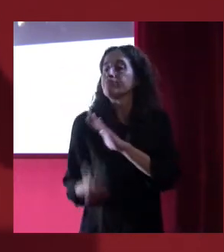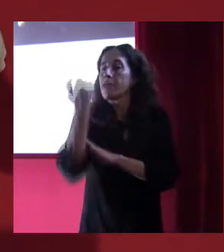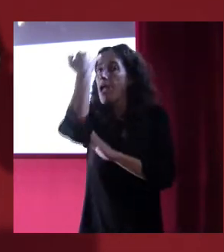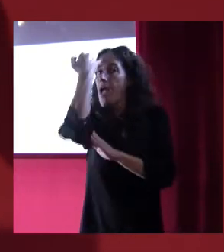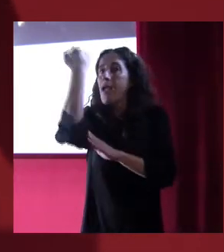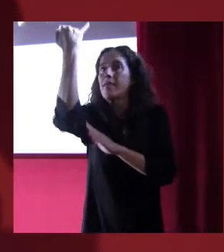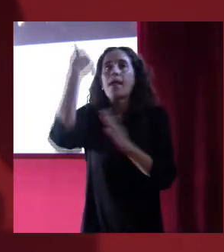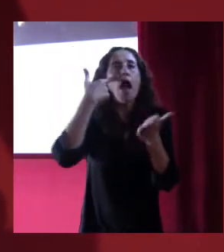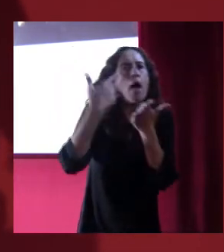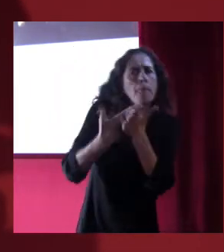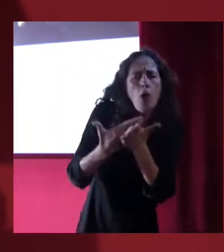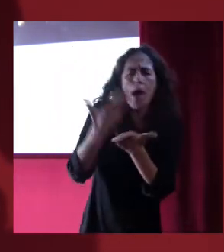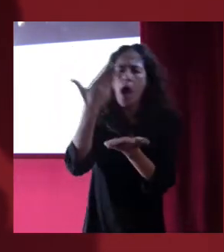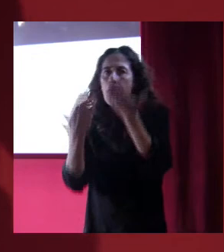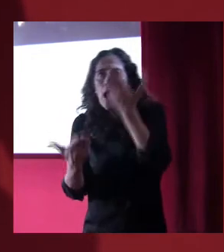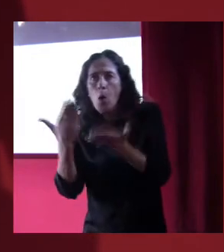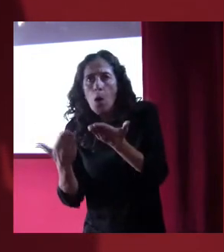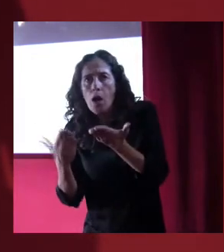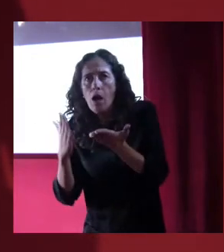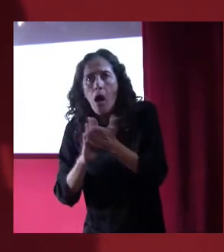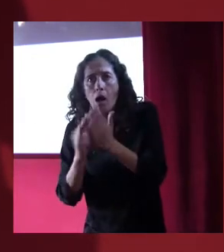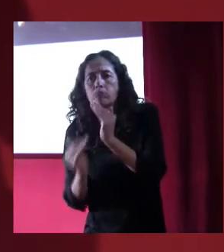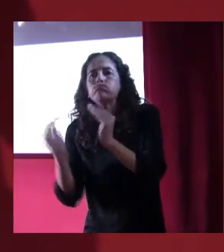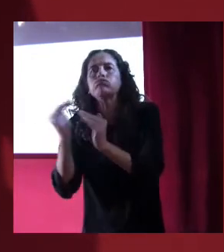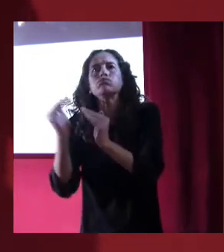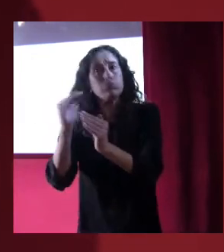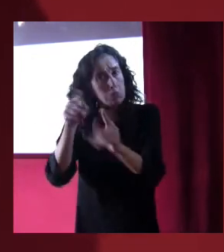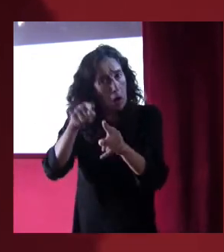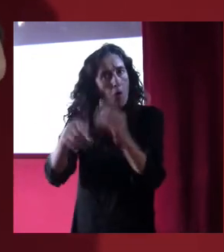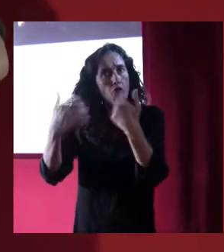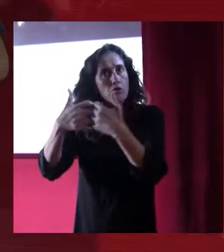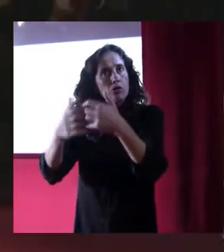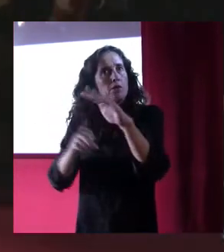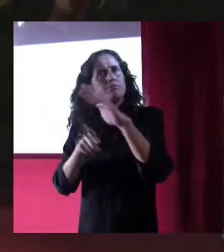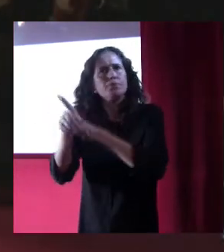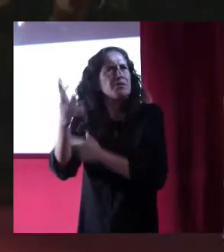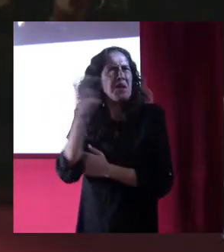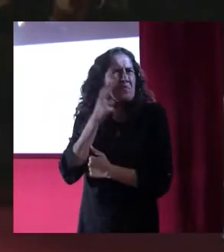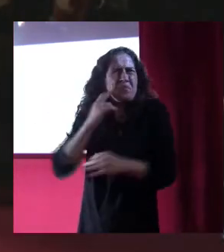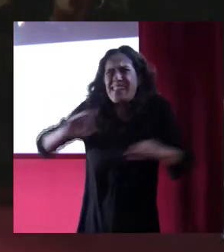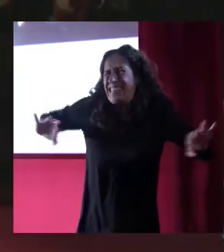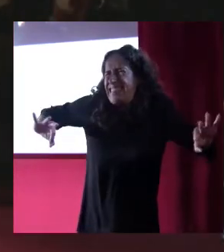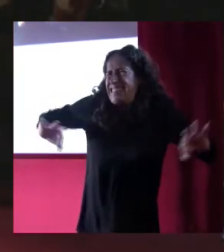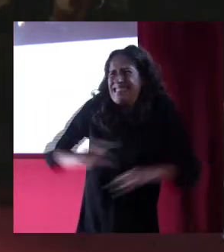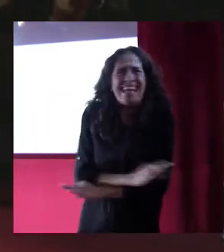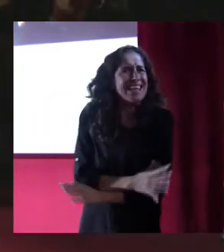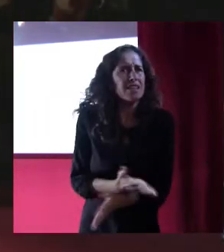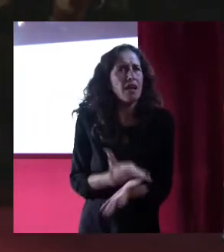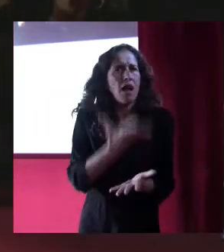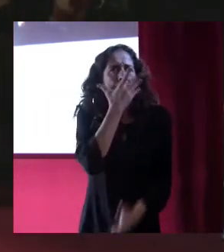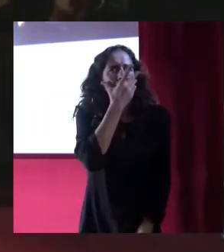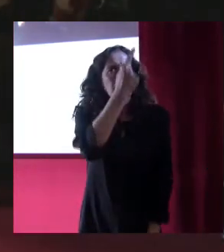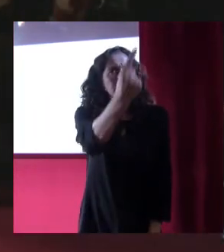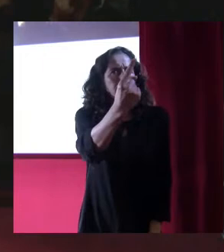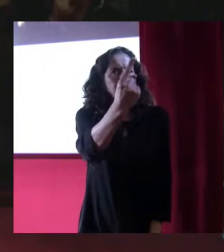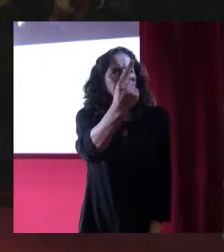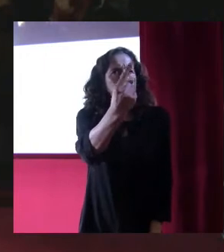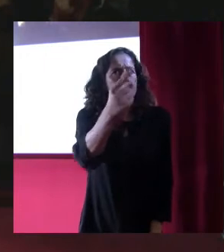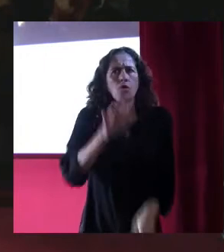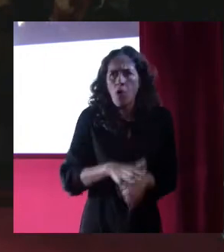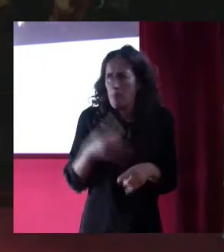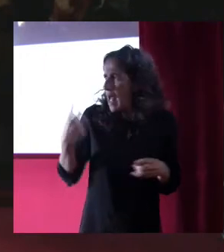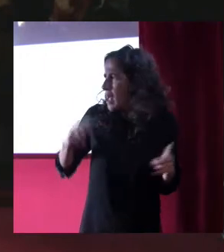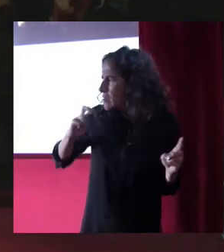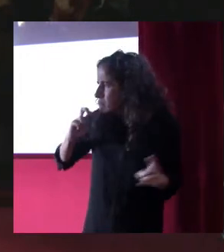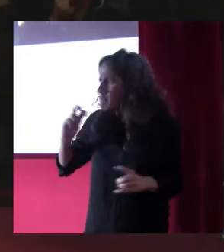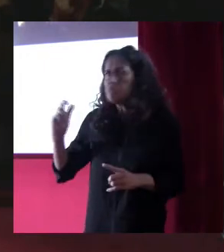es proven, s'avaluen i s'escalen aquelles que funcionen, sense pors amb honestedat. Tenim grans actius